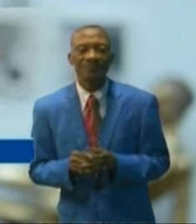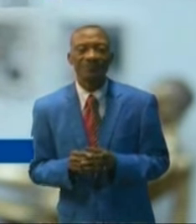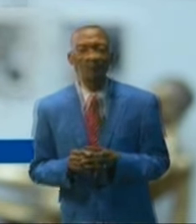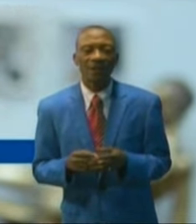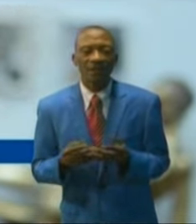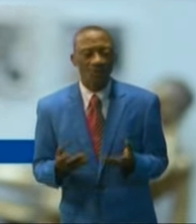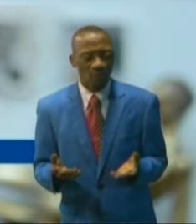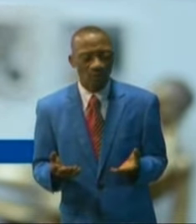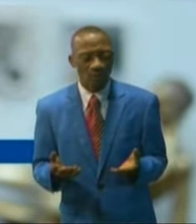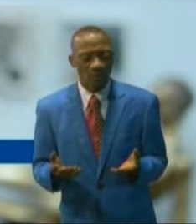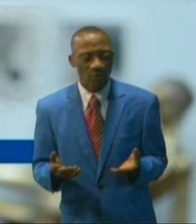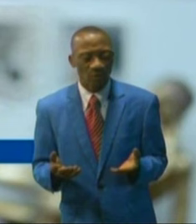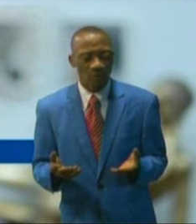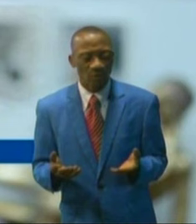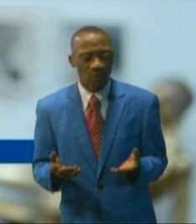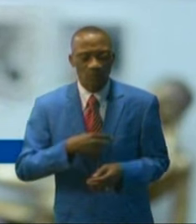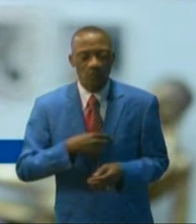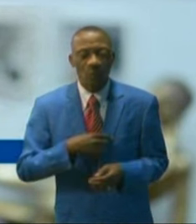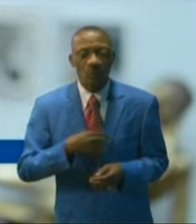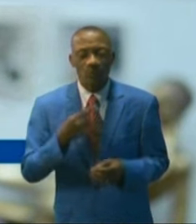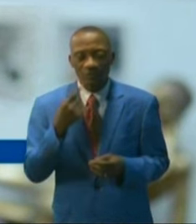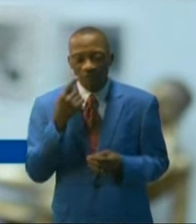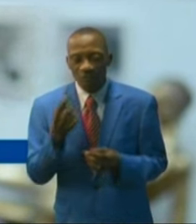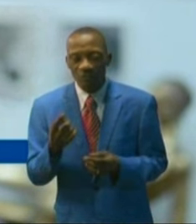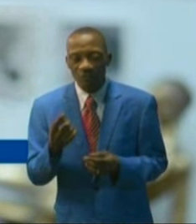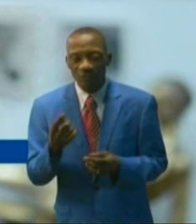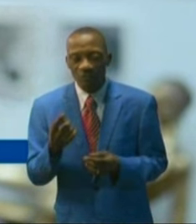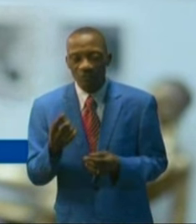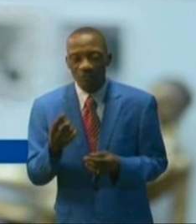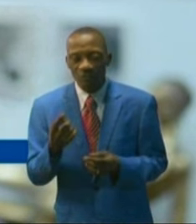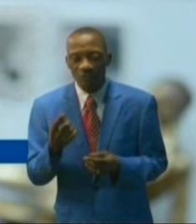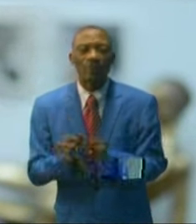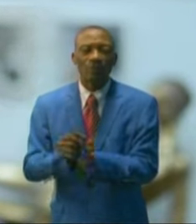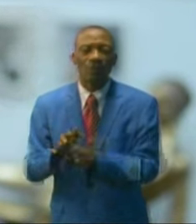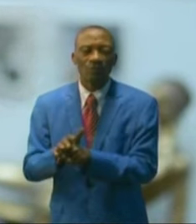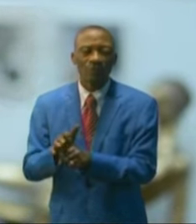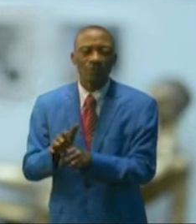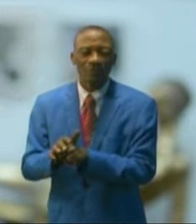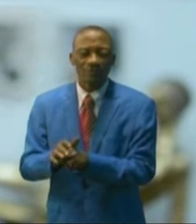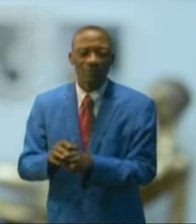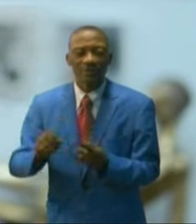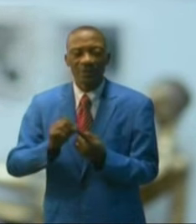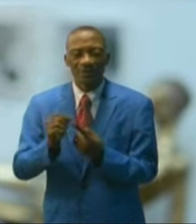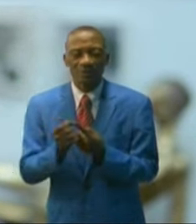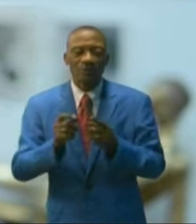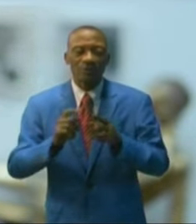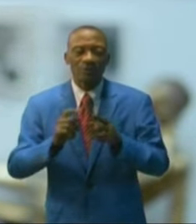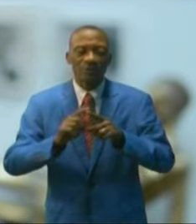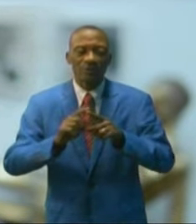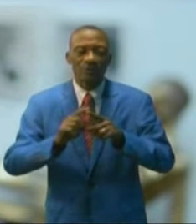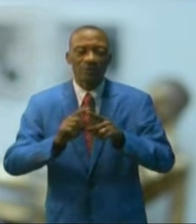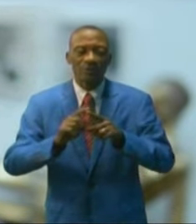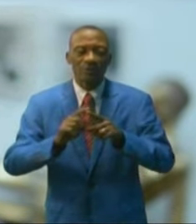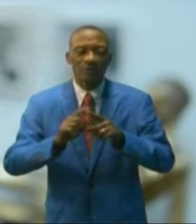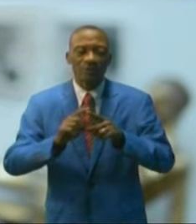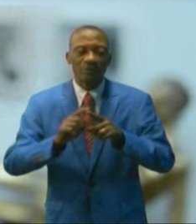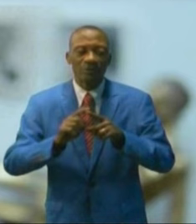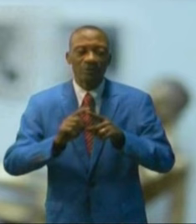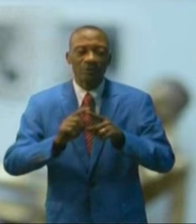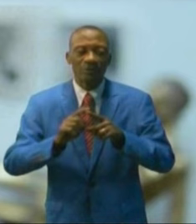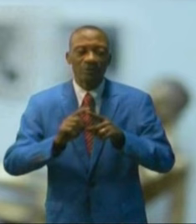sont placées, qu'il y a beaucoup de sécurité, dès lors qu'il y a de plus en plus libérés à